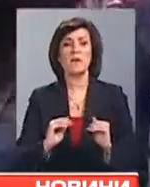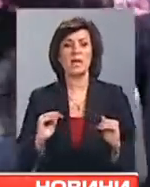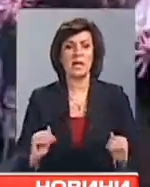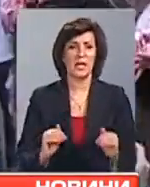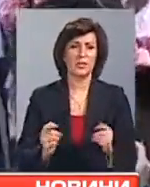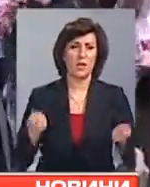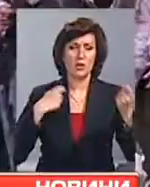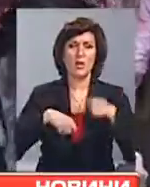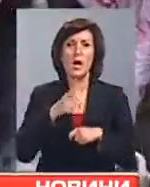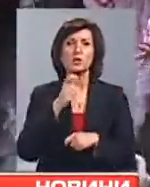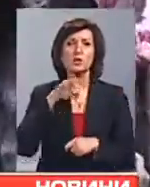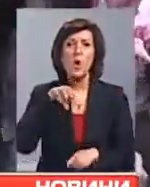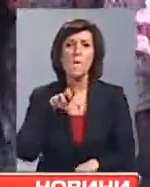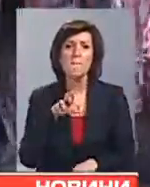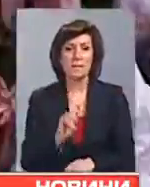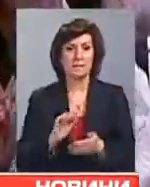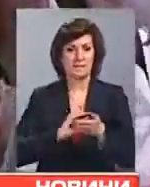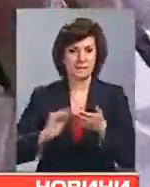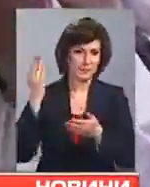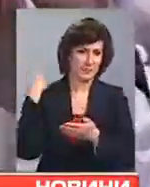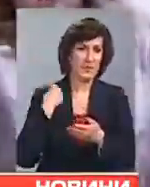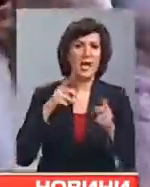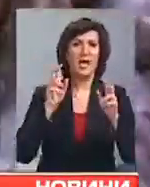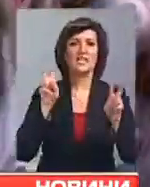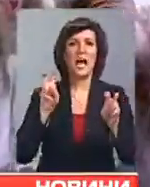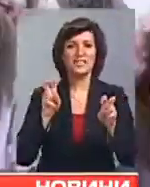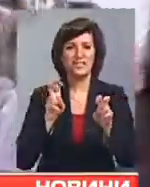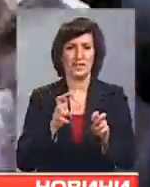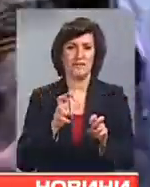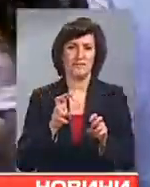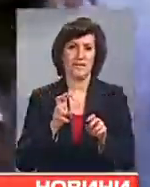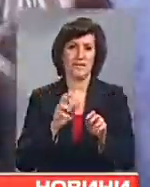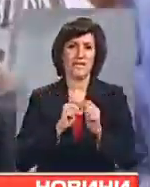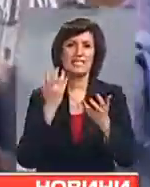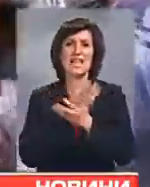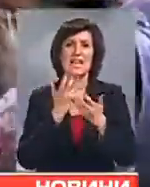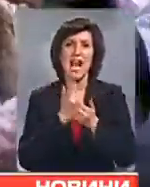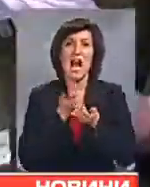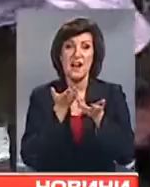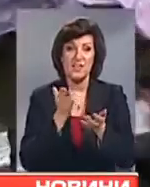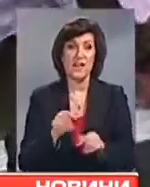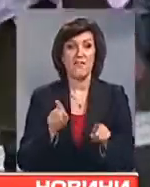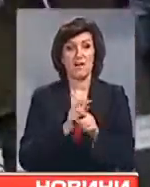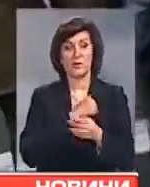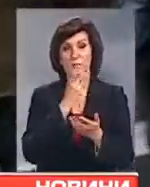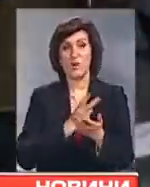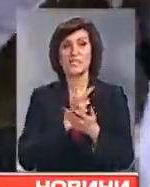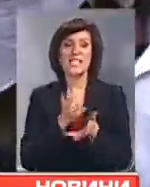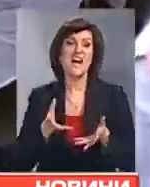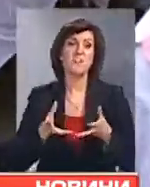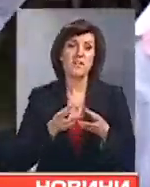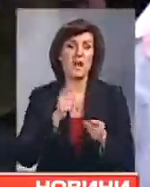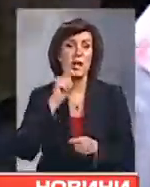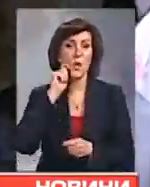малечі, переодягнулись в зомбі, на спинах написали назви серіалів. Такий іронічний спосіб хотіли показати, як впливає на українців